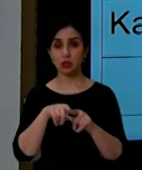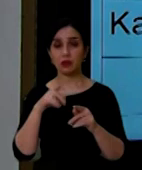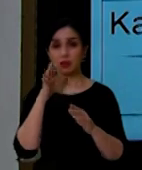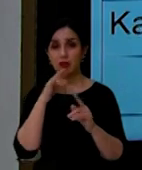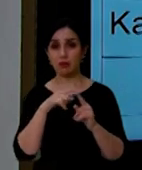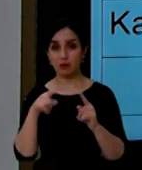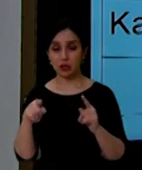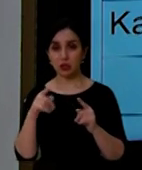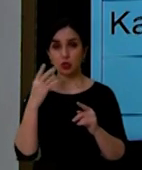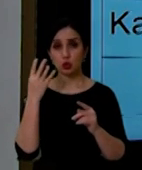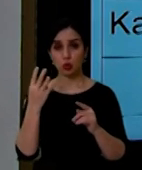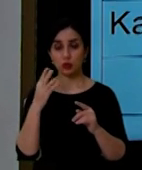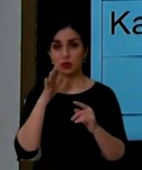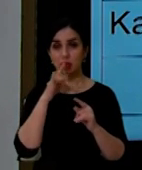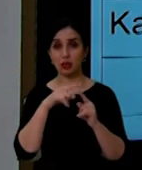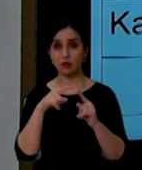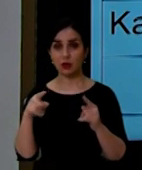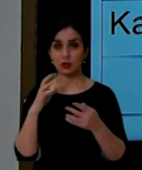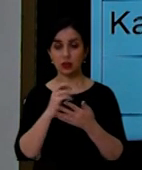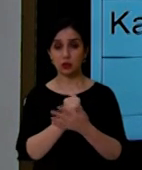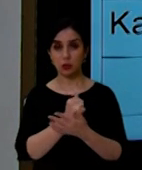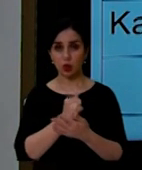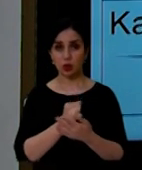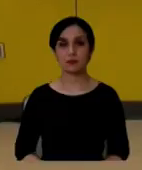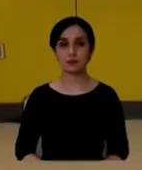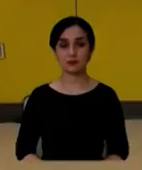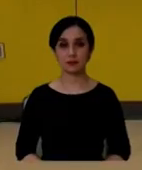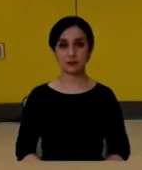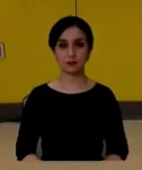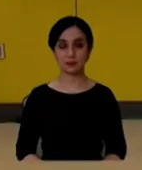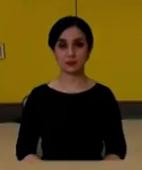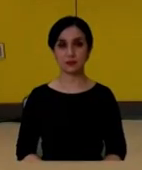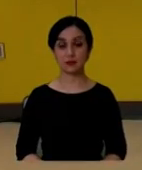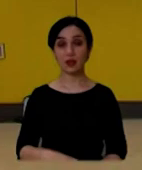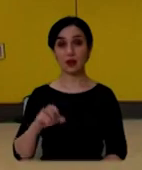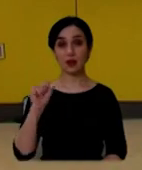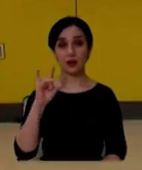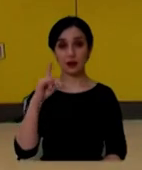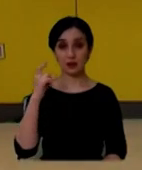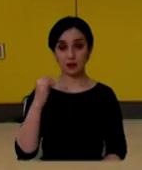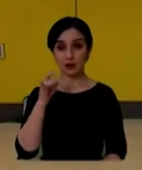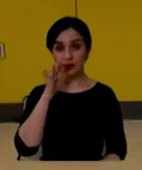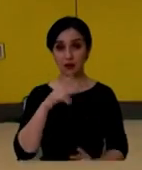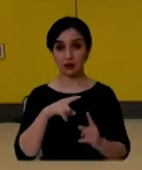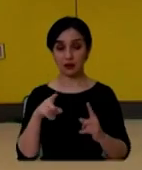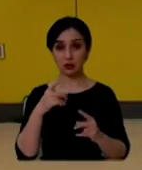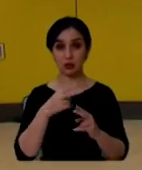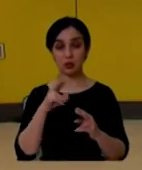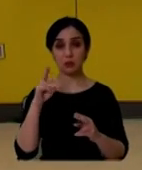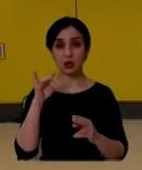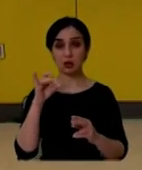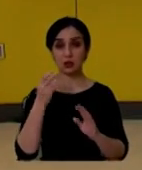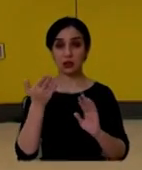və turtlamcı davrdan ibarad. Man, arxay irasə, praterozoi